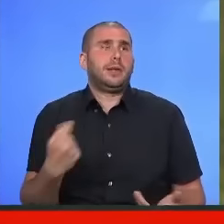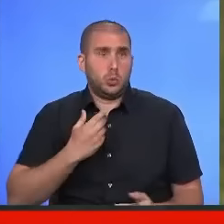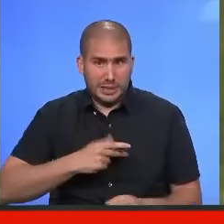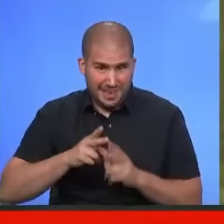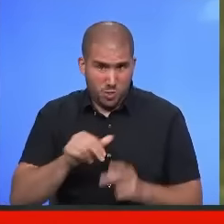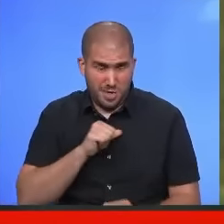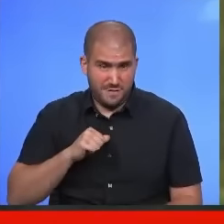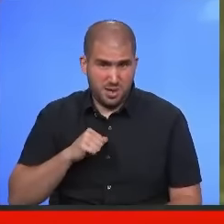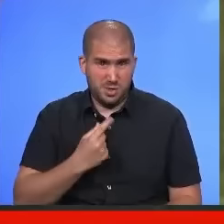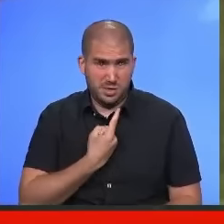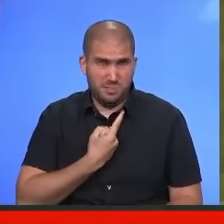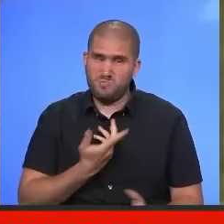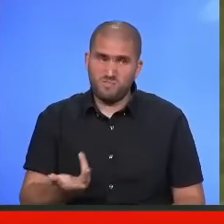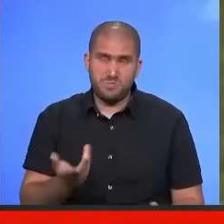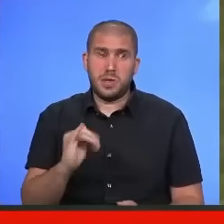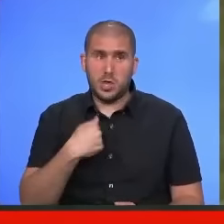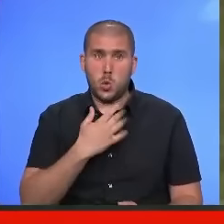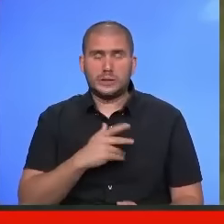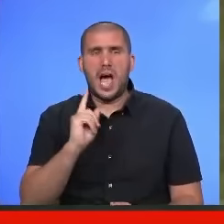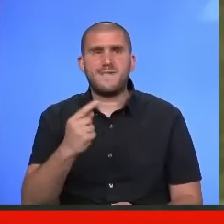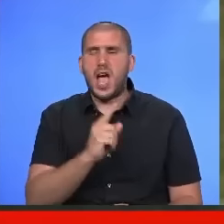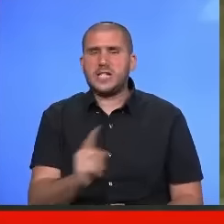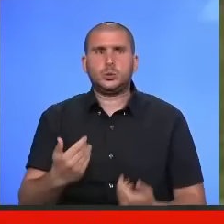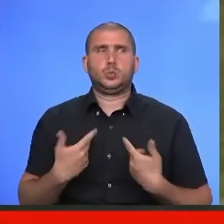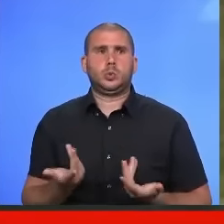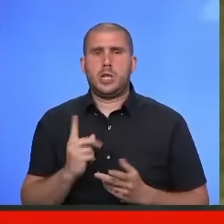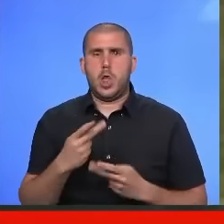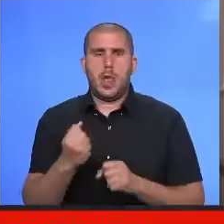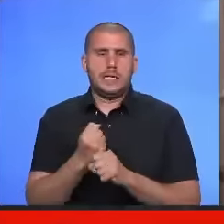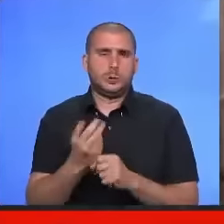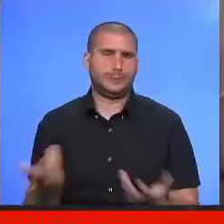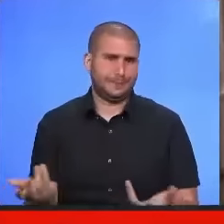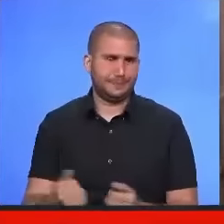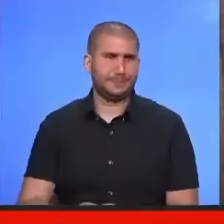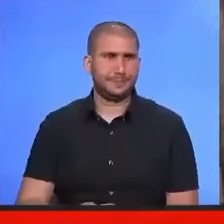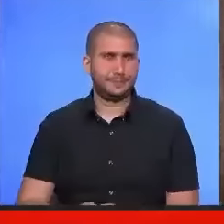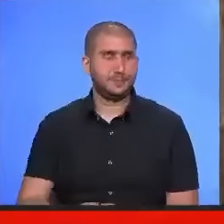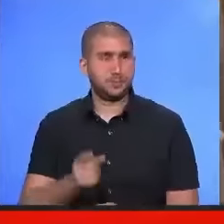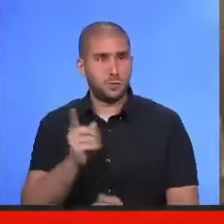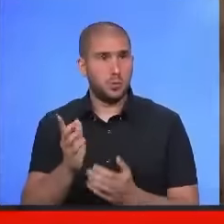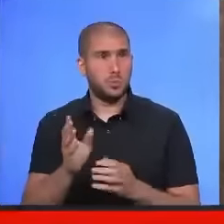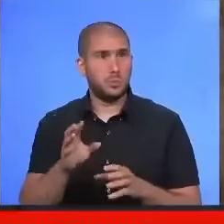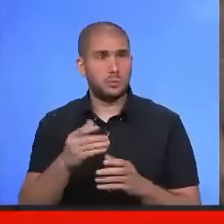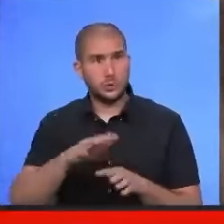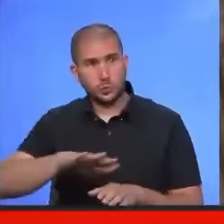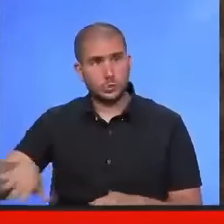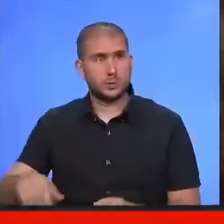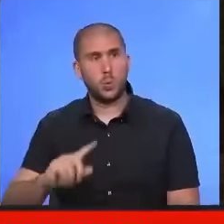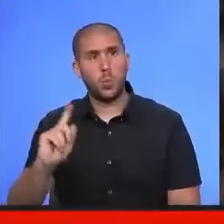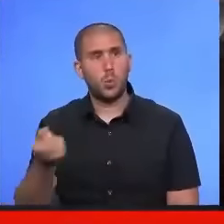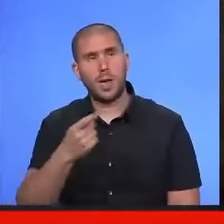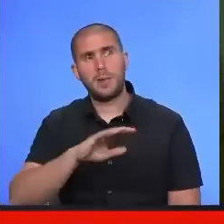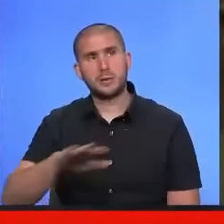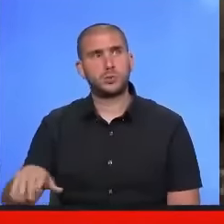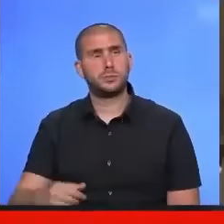לפתור את זה לבד כן בא לי אבל אסור אני לא אעשה את זה אתם מוכנים בבקשה לזוז כולם